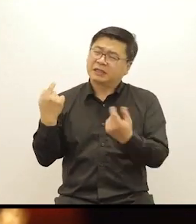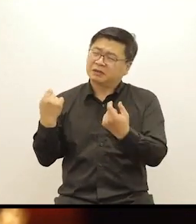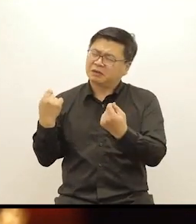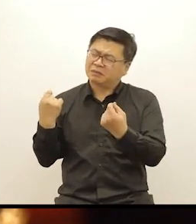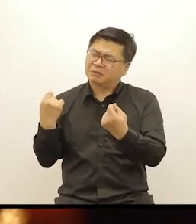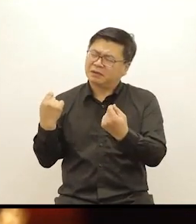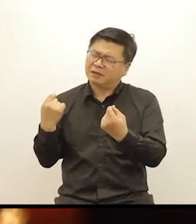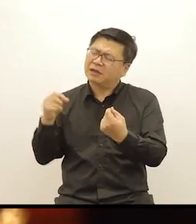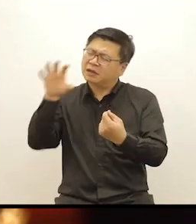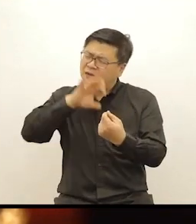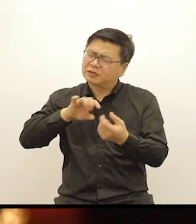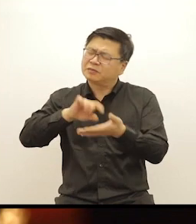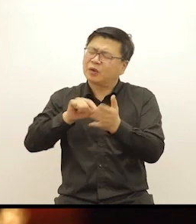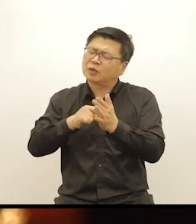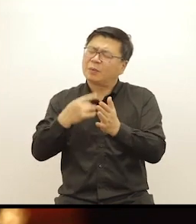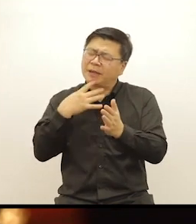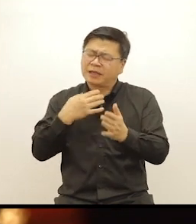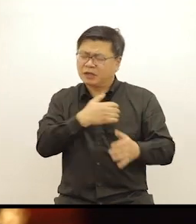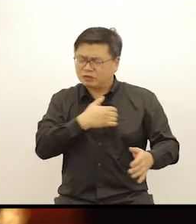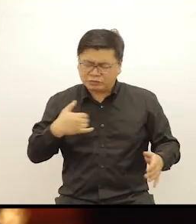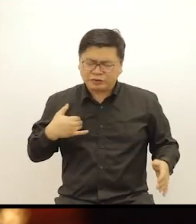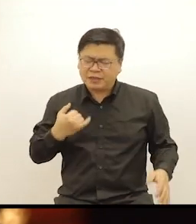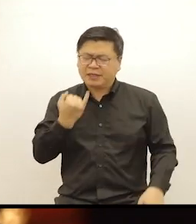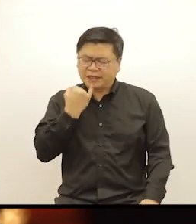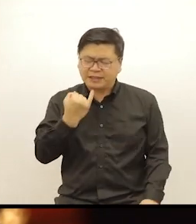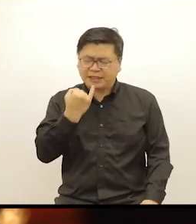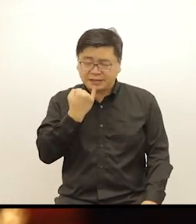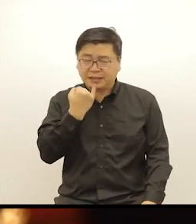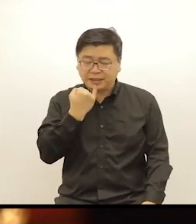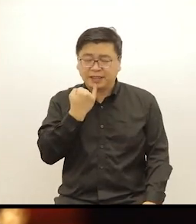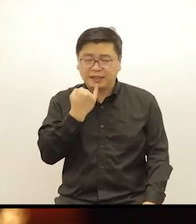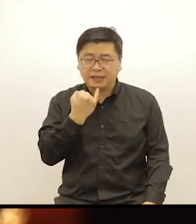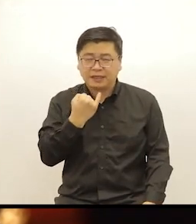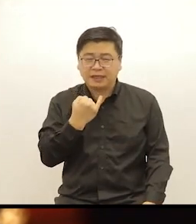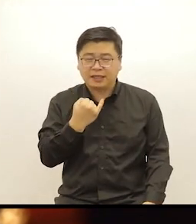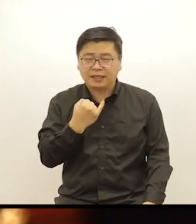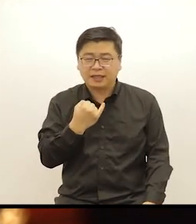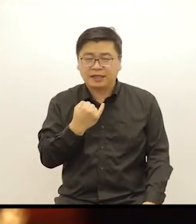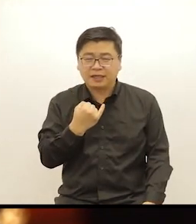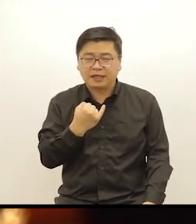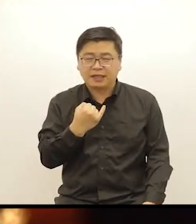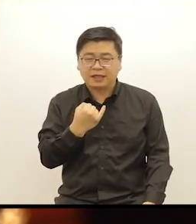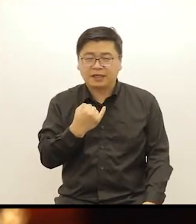그저께만큼만 해도 충분해 하고 네. 예, 그